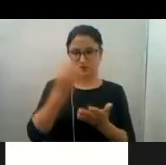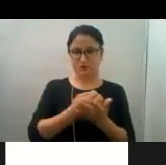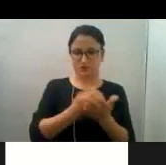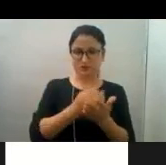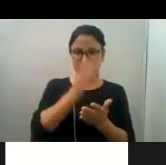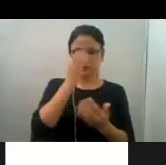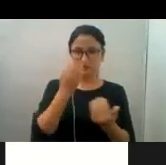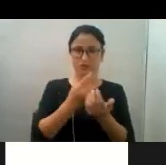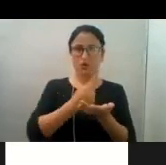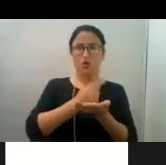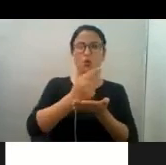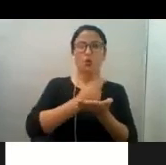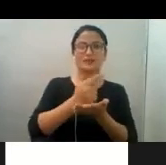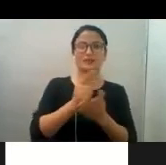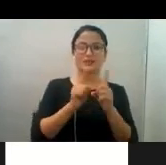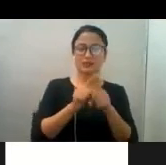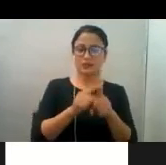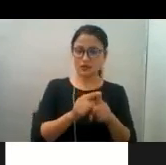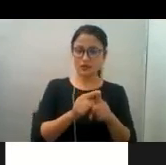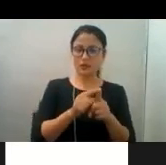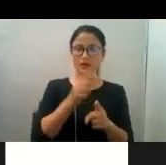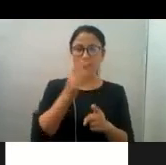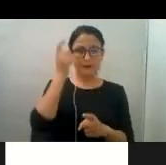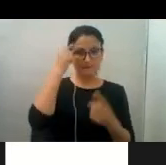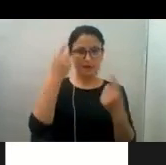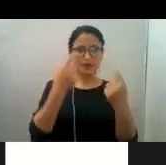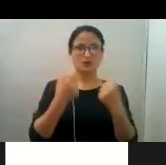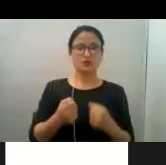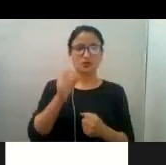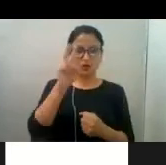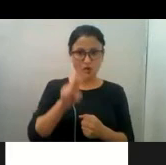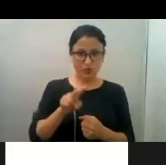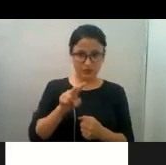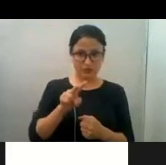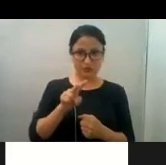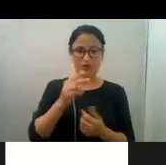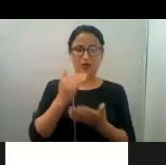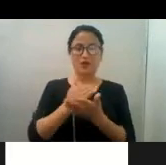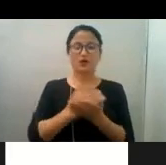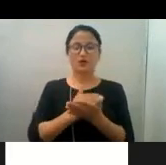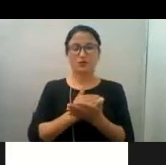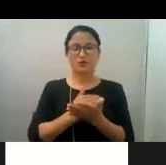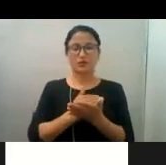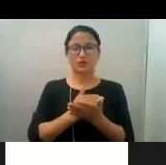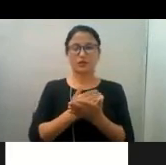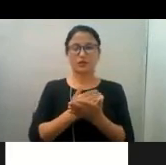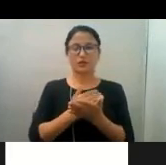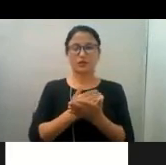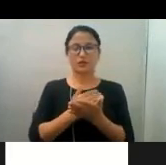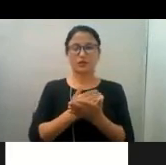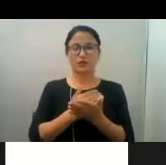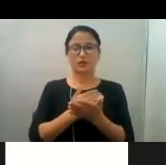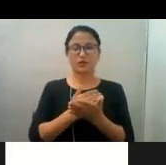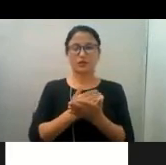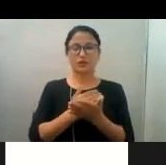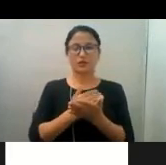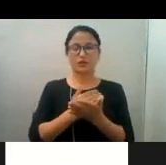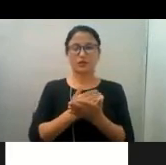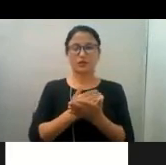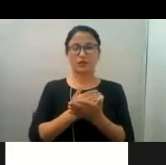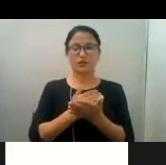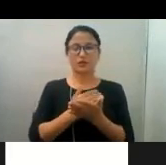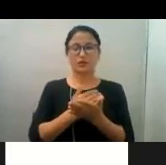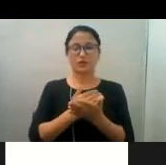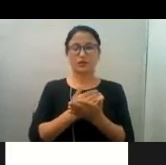गरेर कोसिससँग चाहिँ मानसिक स्वास्थ्यको अवस्थालाई कसरी एउटा यो निको हुन सक्ने किसिमको रोग हो